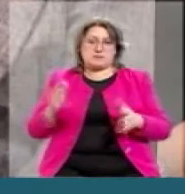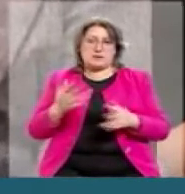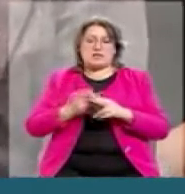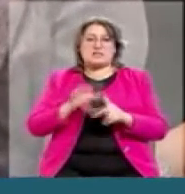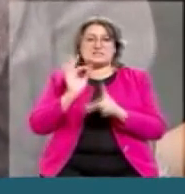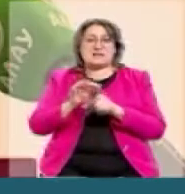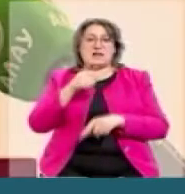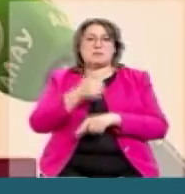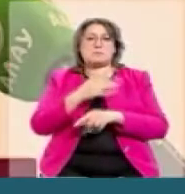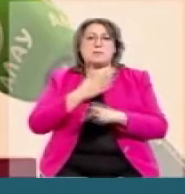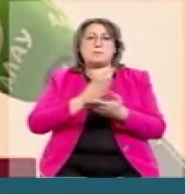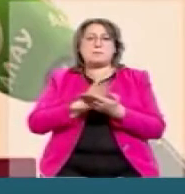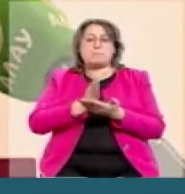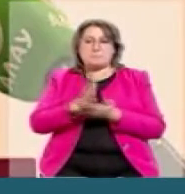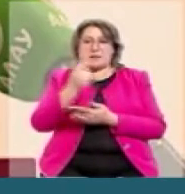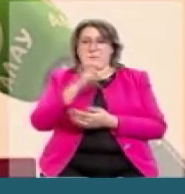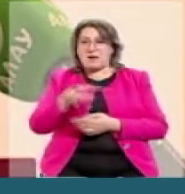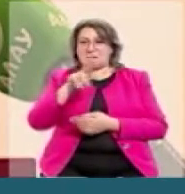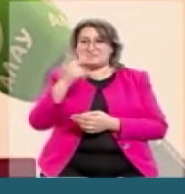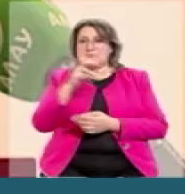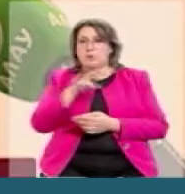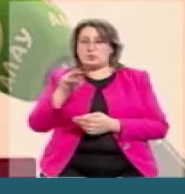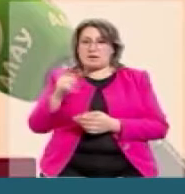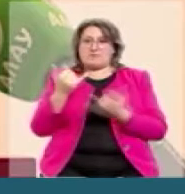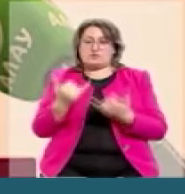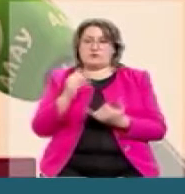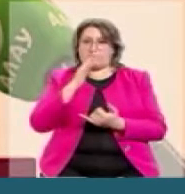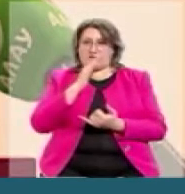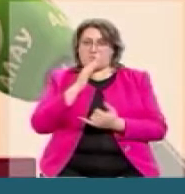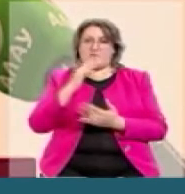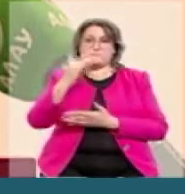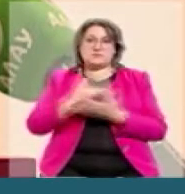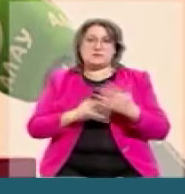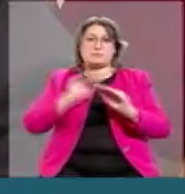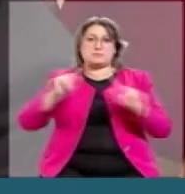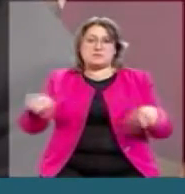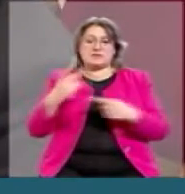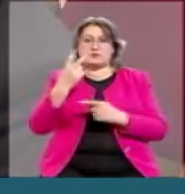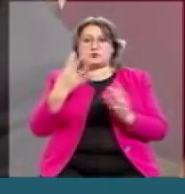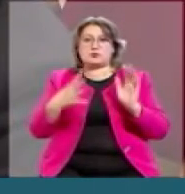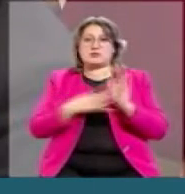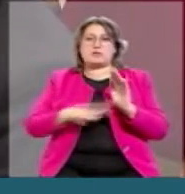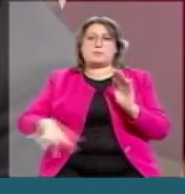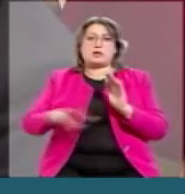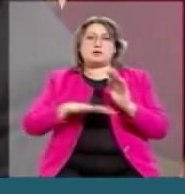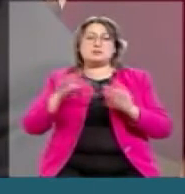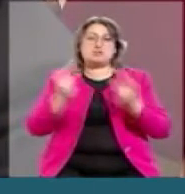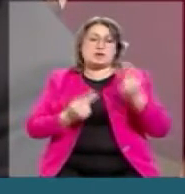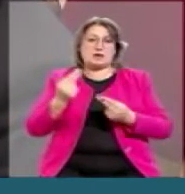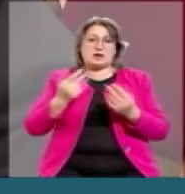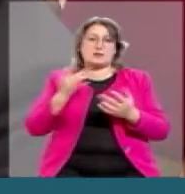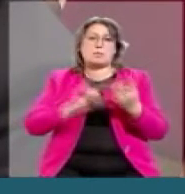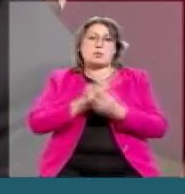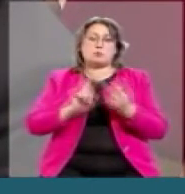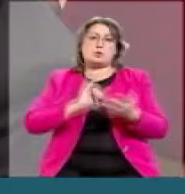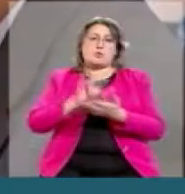эти цели было направлено 1 миллиард 300 миллионов тенге. В настоящее время в списке по благоустройству 249 площадок. К примеру, на обновление